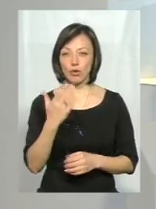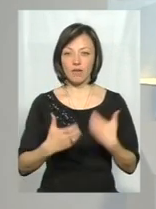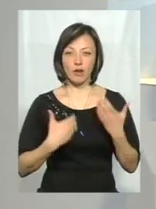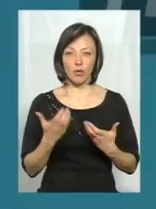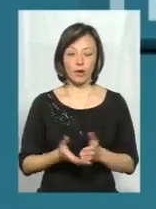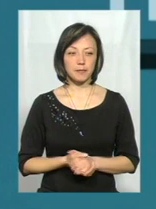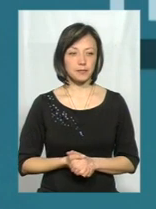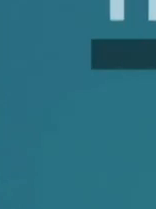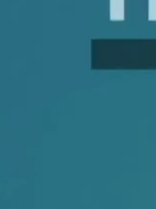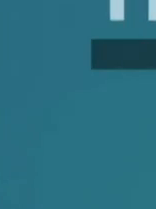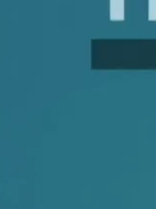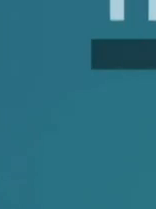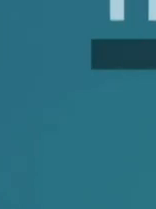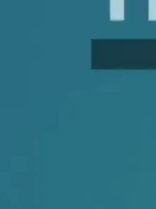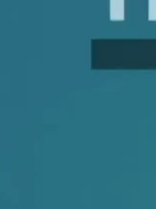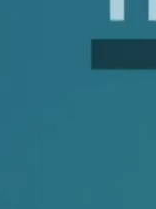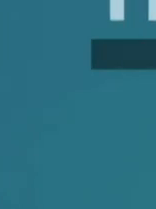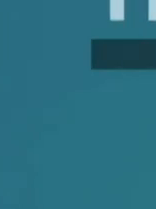хвилює.